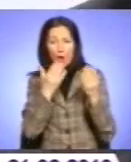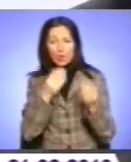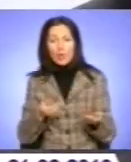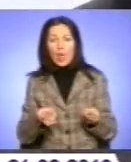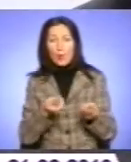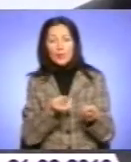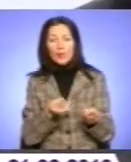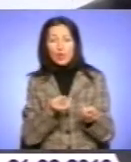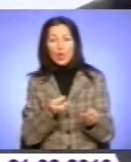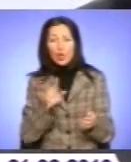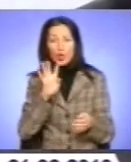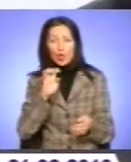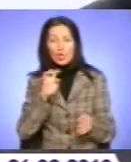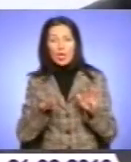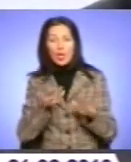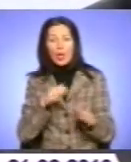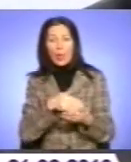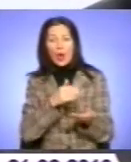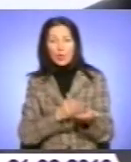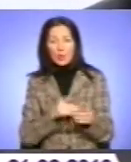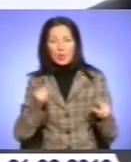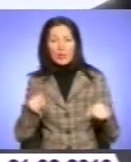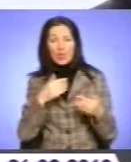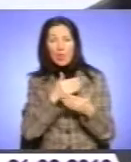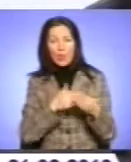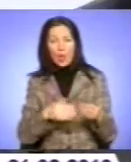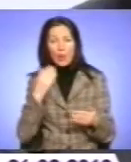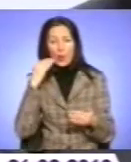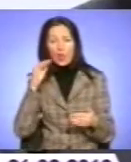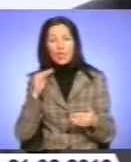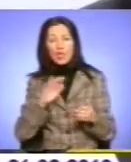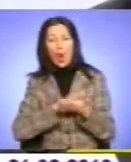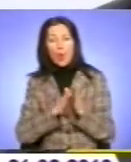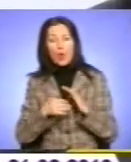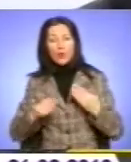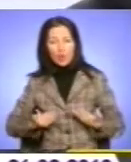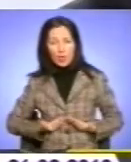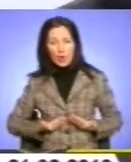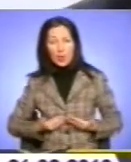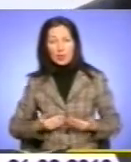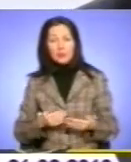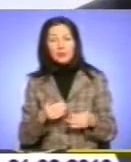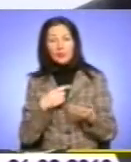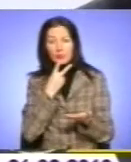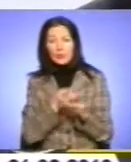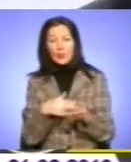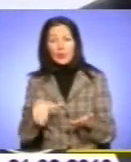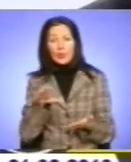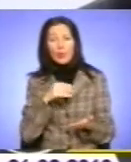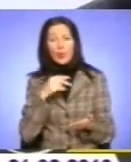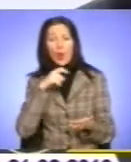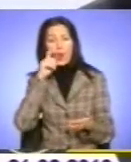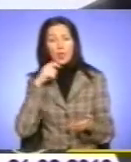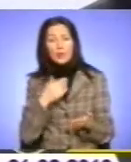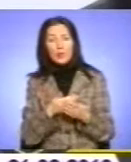Створена програма, відповідно, по покращенню умов утримання, де передбачається по цілому по Україні приблизно біля 4